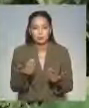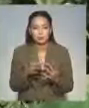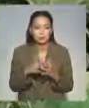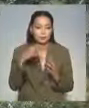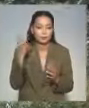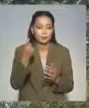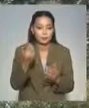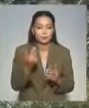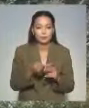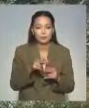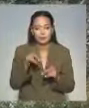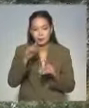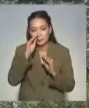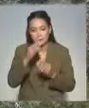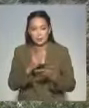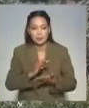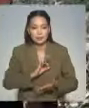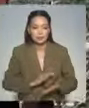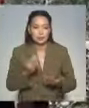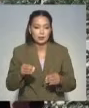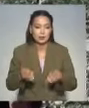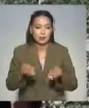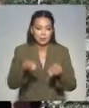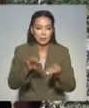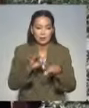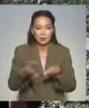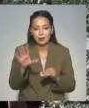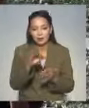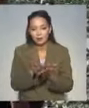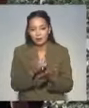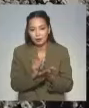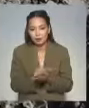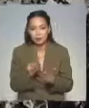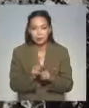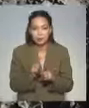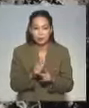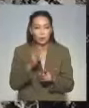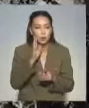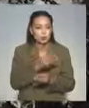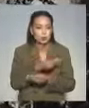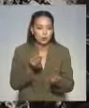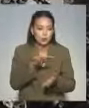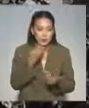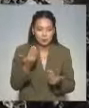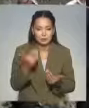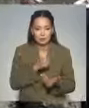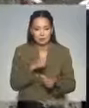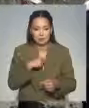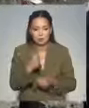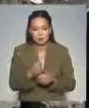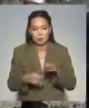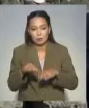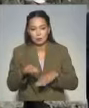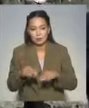бұған шенеуніктерді кінәлайды. Себебі егілген дәнді дақылмен бау-бақшаны қуратып, аптап ыстықта су бермей қолдан жұт жасады дейді.